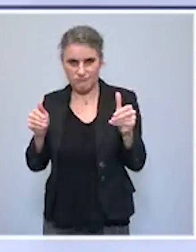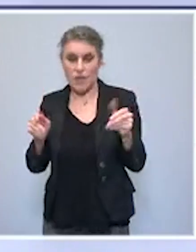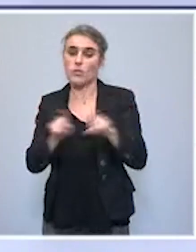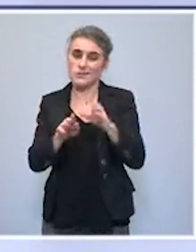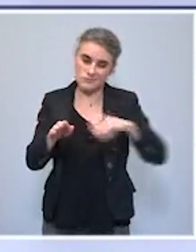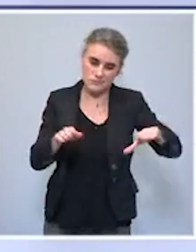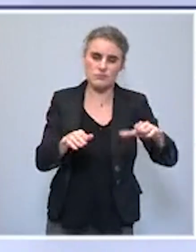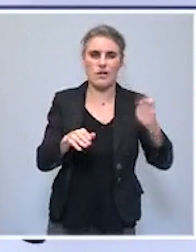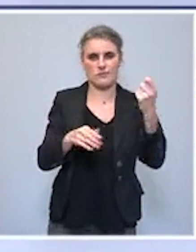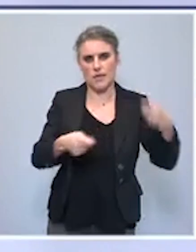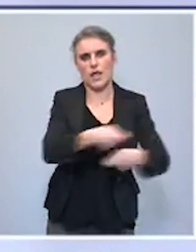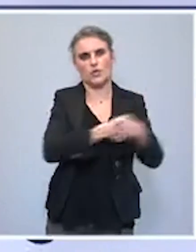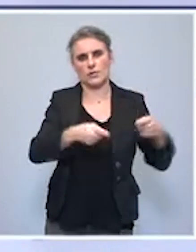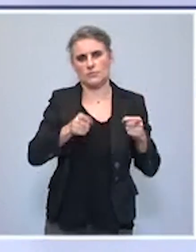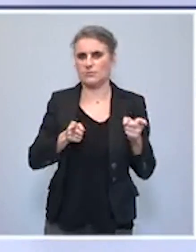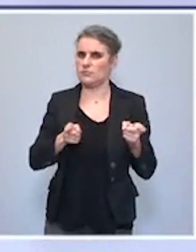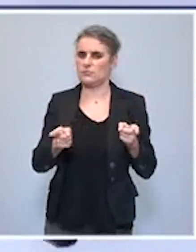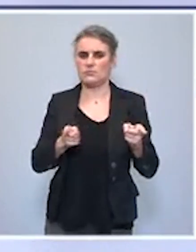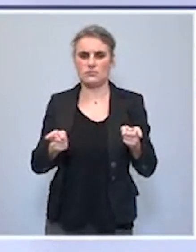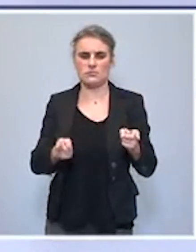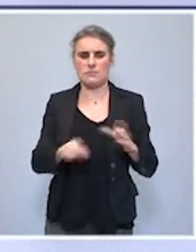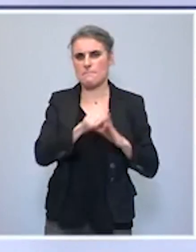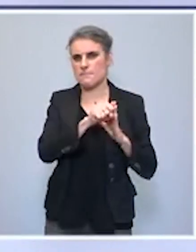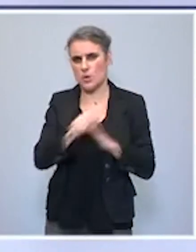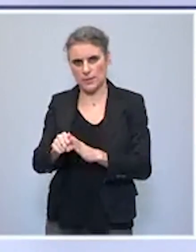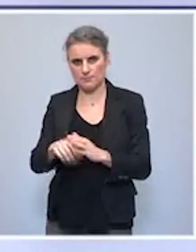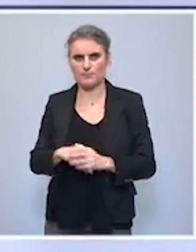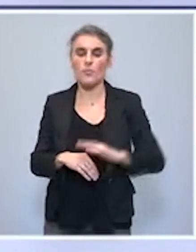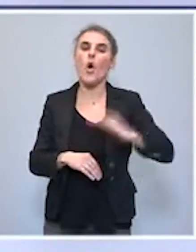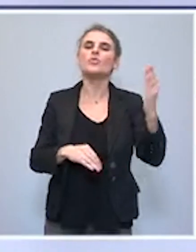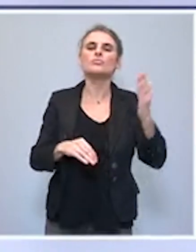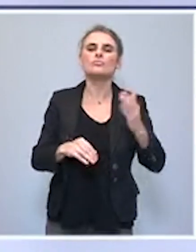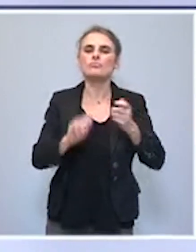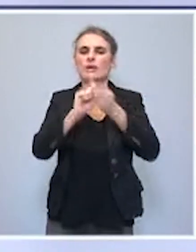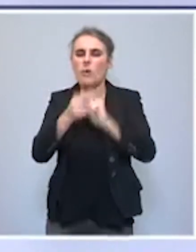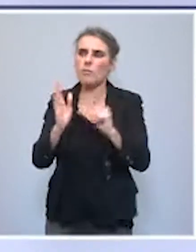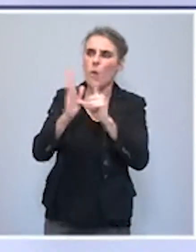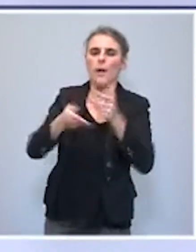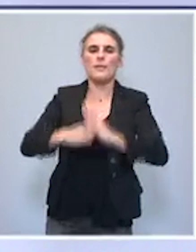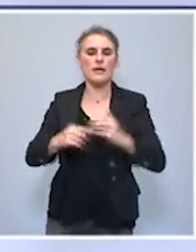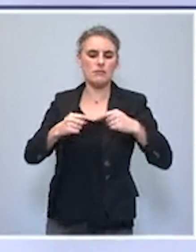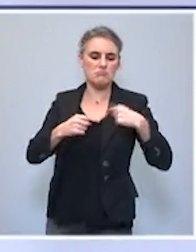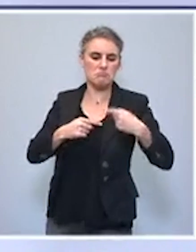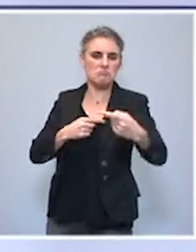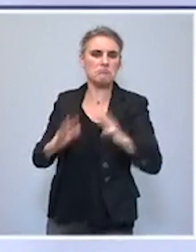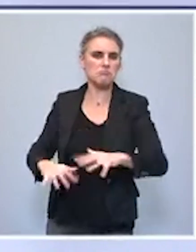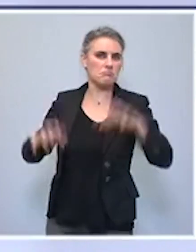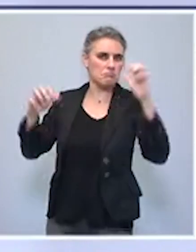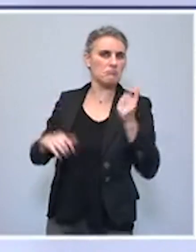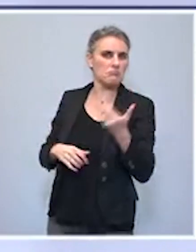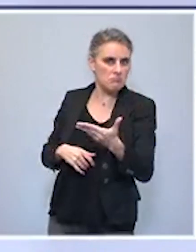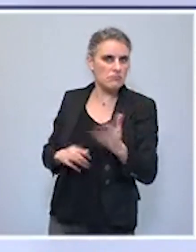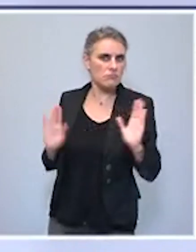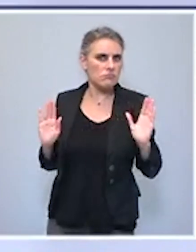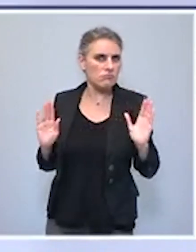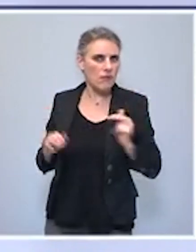Un certain nombre de réformes évidemment qui sont inscrites, notamment au Parlement, qui vont se poursuivre, des réformes qui ne dépendent pas du Parlement et du